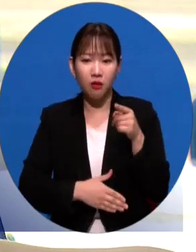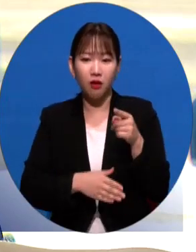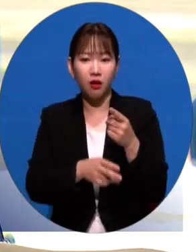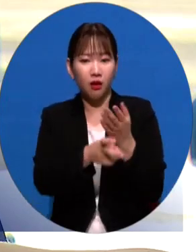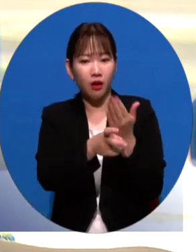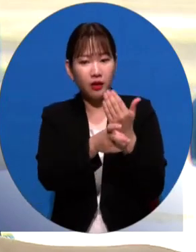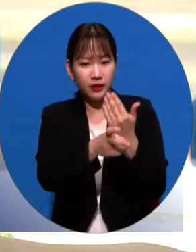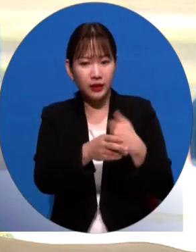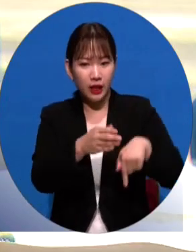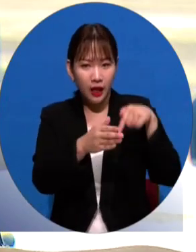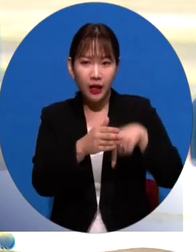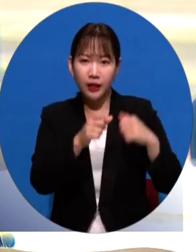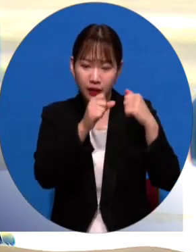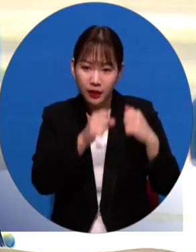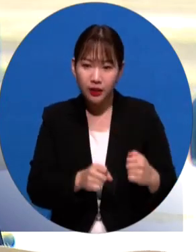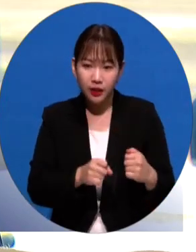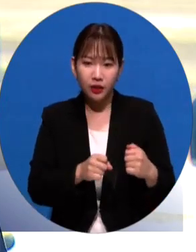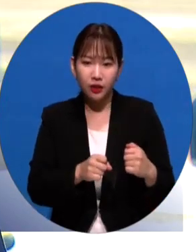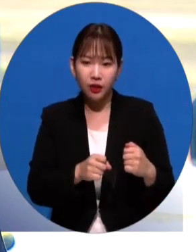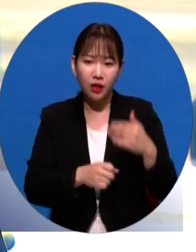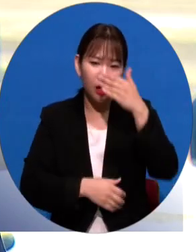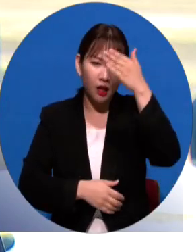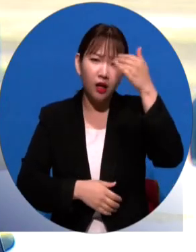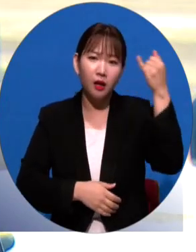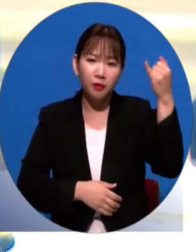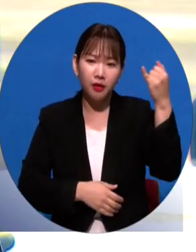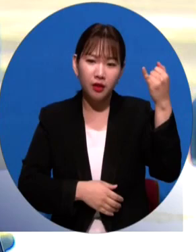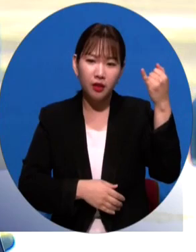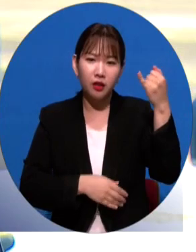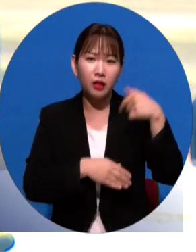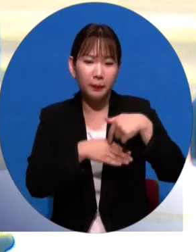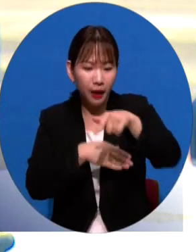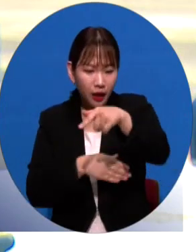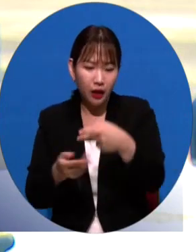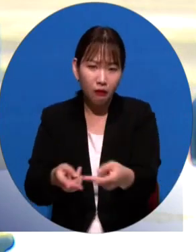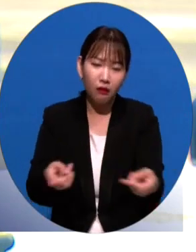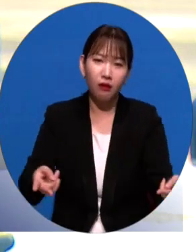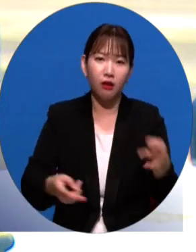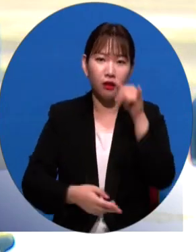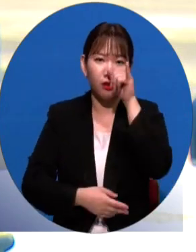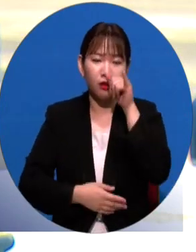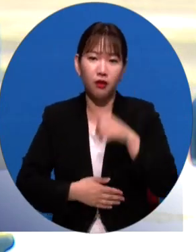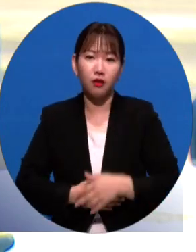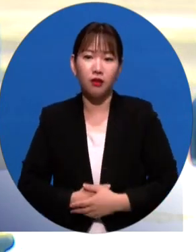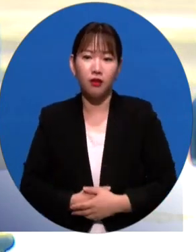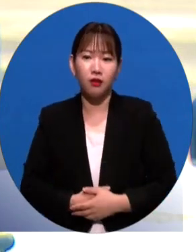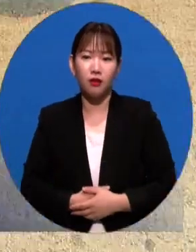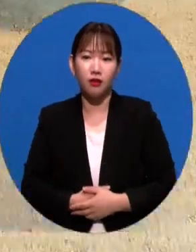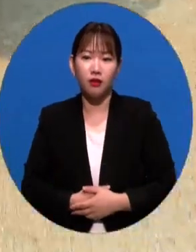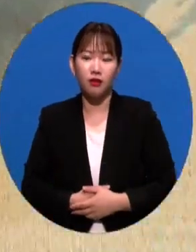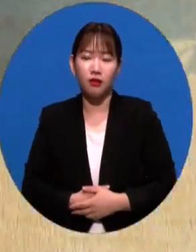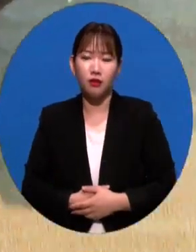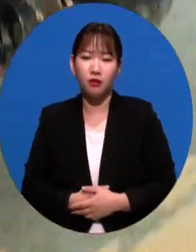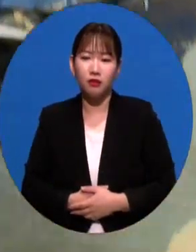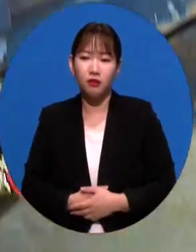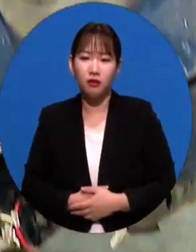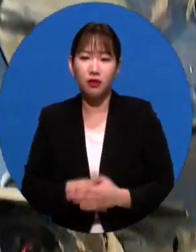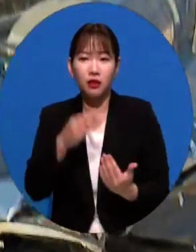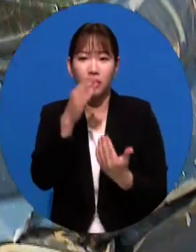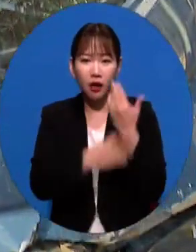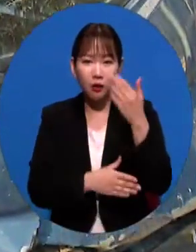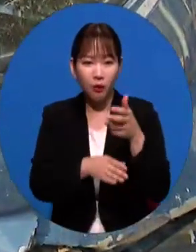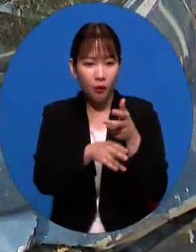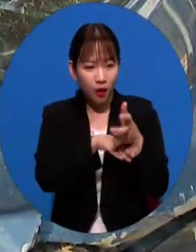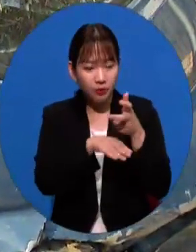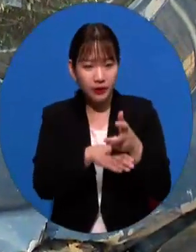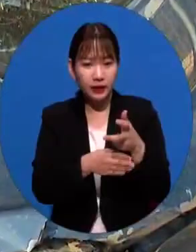이제 용달차 안에 타고 계시던 이제 할머니분들이 이제 누워 계시는데. 이 사고로